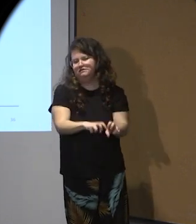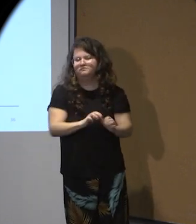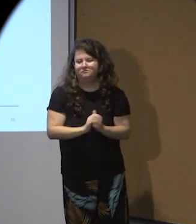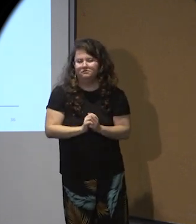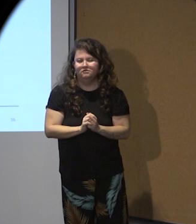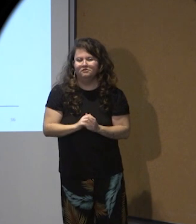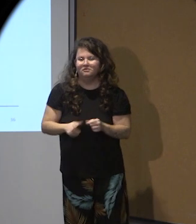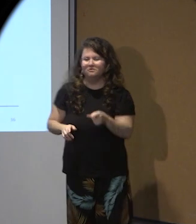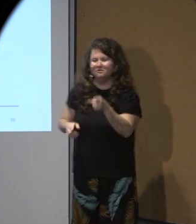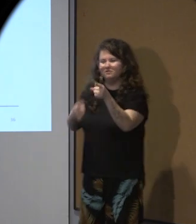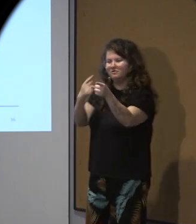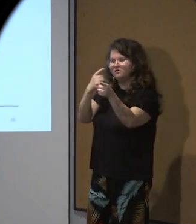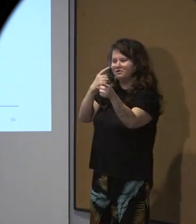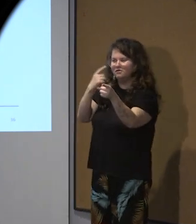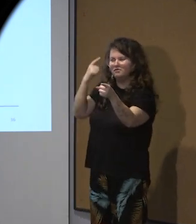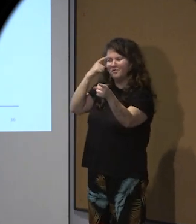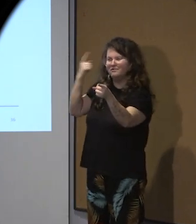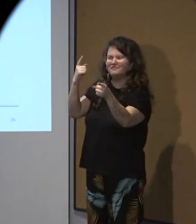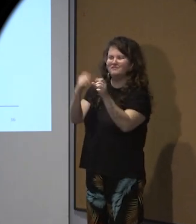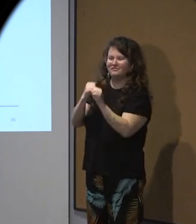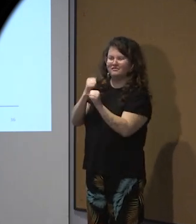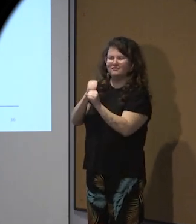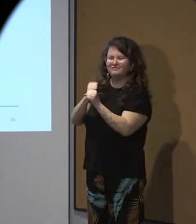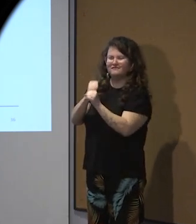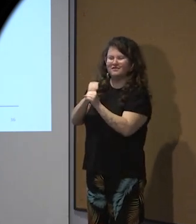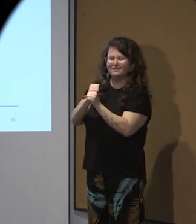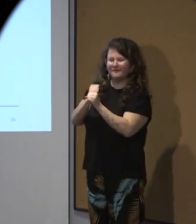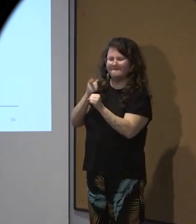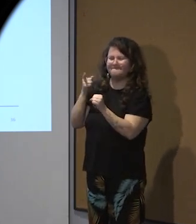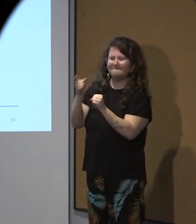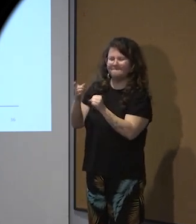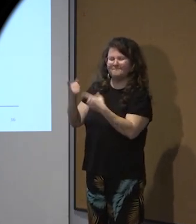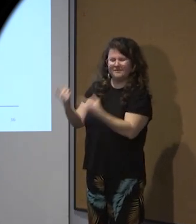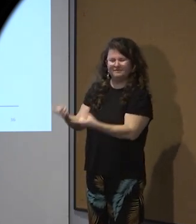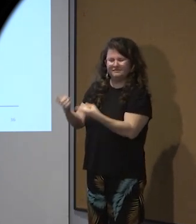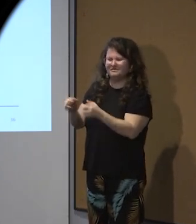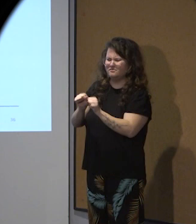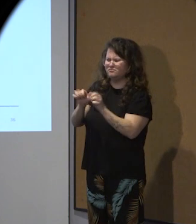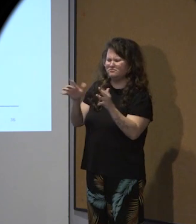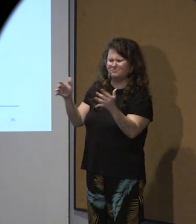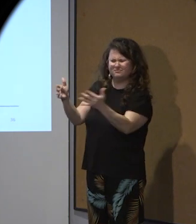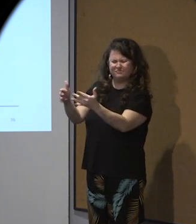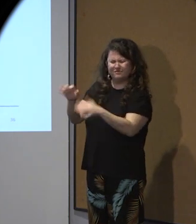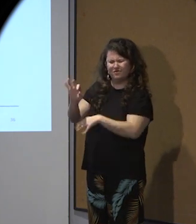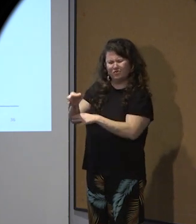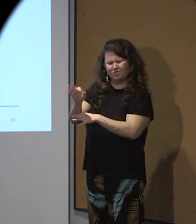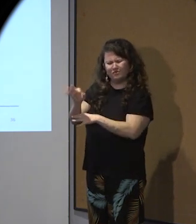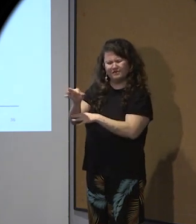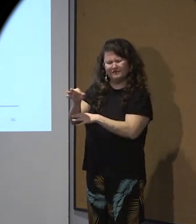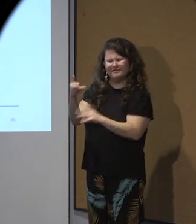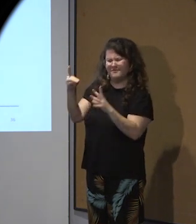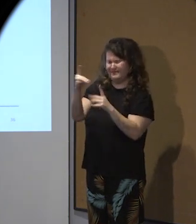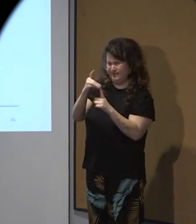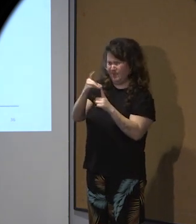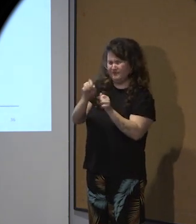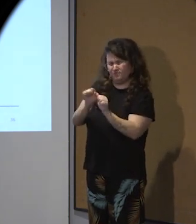avez beaucoup parlé de diabète, qui est un des fléaux de la société moderne, mais vous n'avez pas fait de distinguo entre les deux types de diabète, et